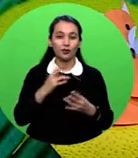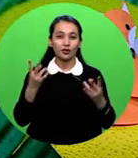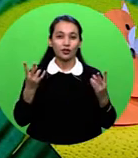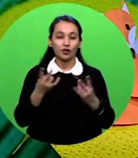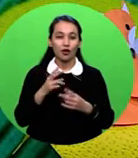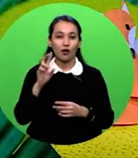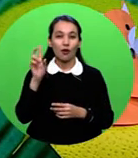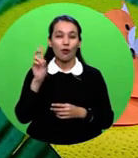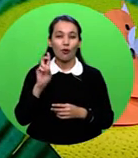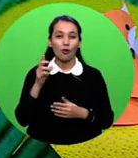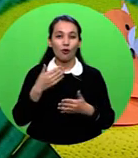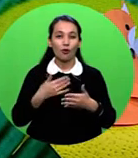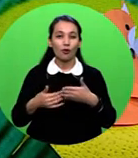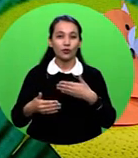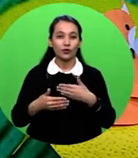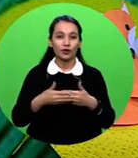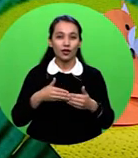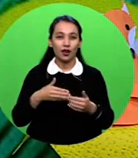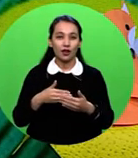foydalanamiz. Oq qog'ozlarni